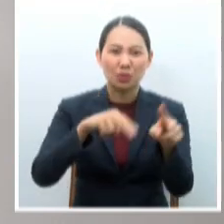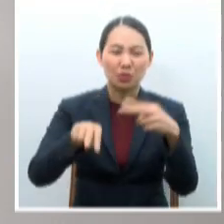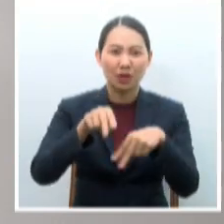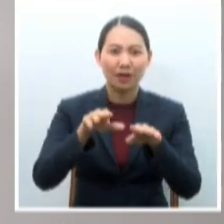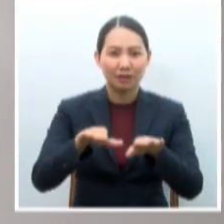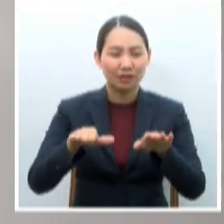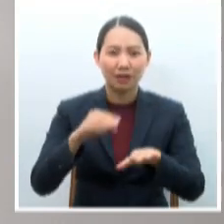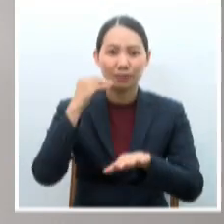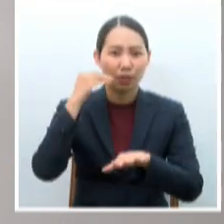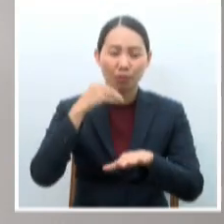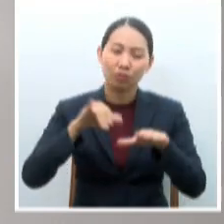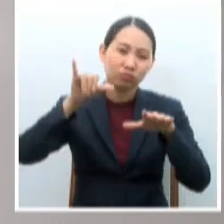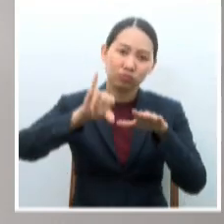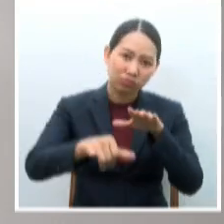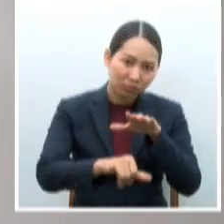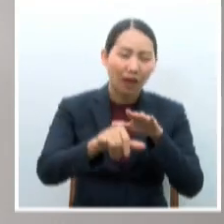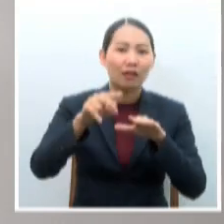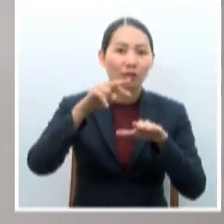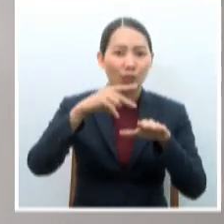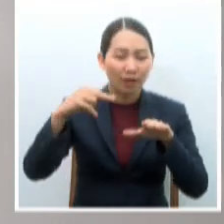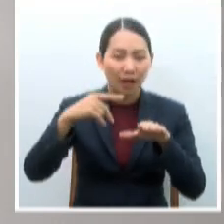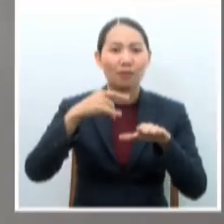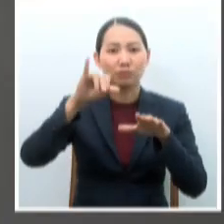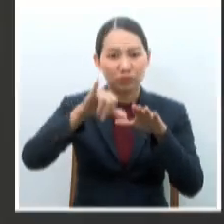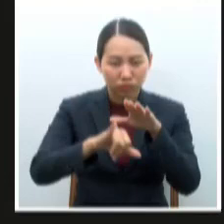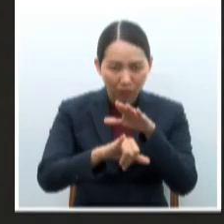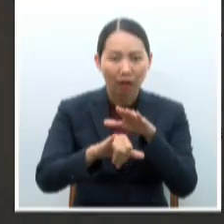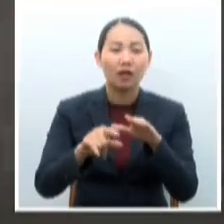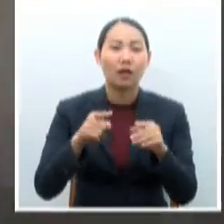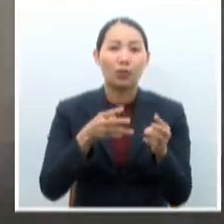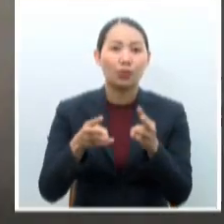รียนกิจกรรมนี้เขามีการดำเนินการอย่างไรไปติดตามรับชมกันค่ะ